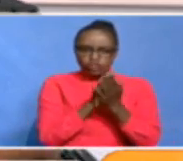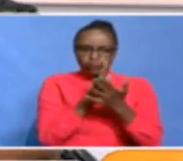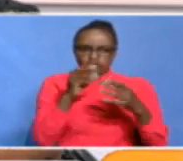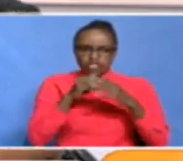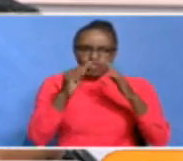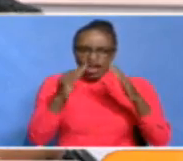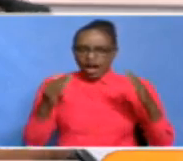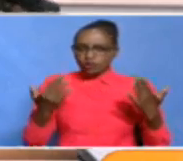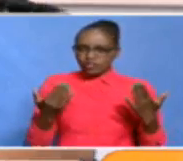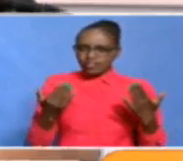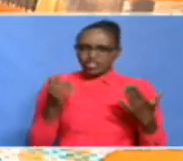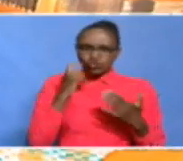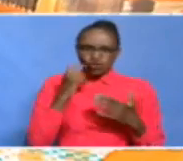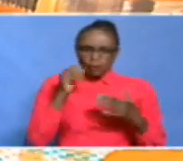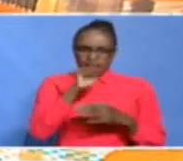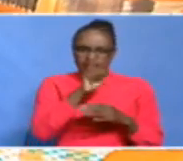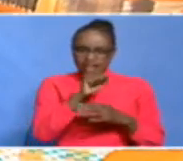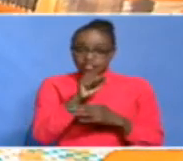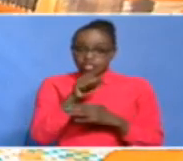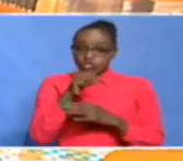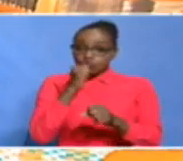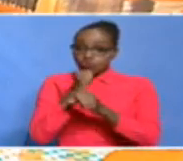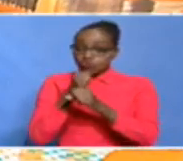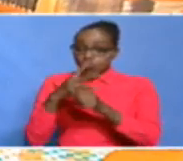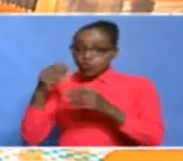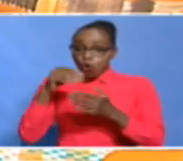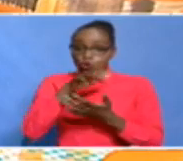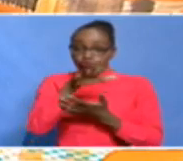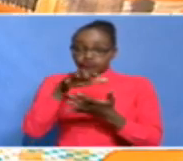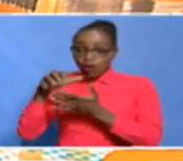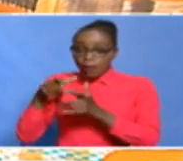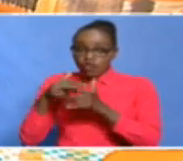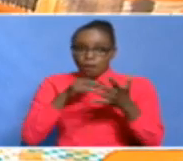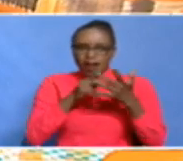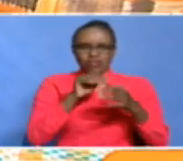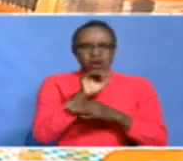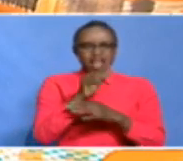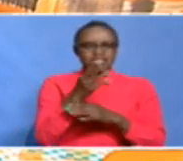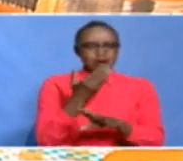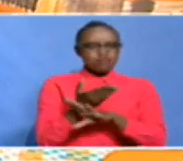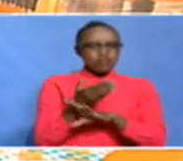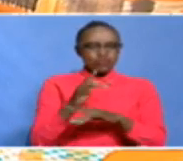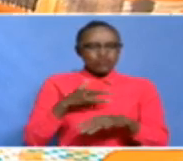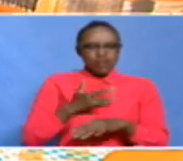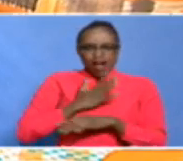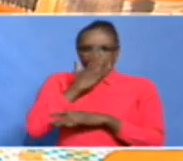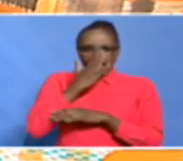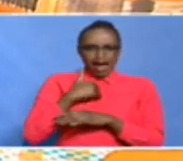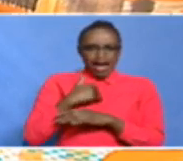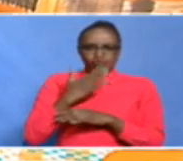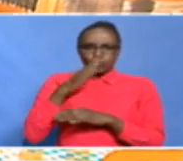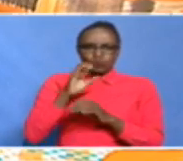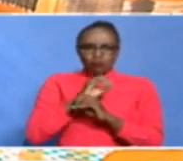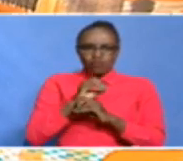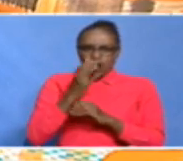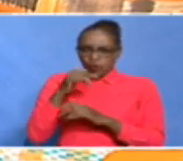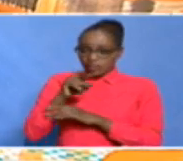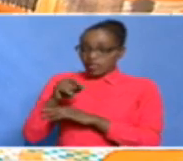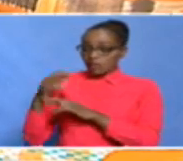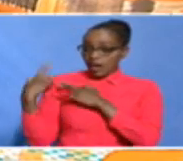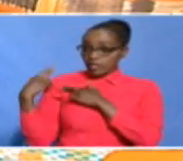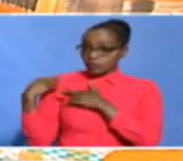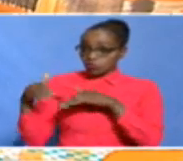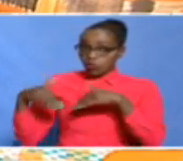aje kumwambia mume. Unafanya shopping unaweka vitu, si kumwambia bwana nipe pesa. Wewe uone haya kwenda kumwambia bwana una chumvi. Kwa nini sini yeye ndio